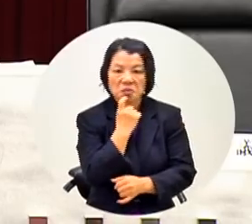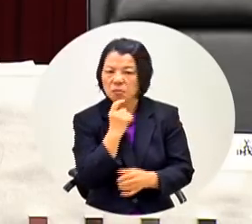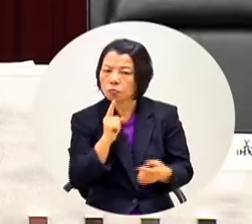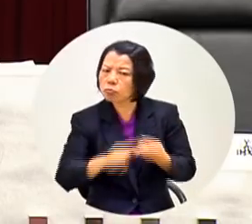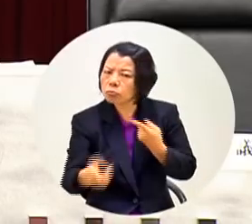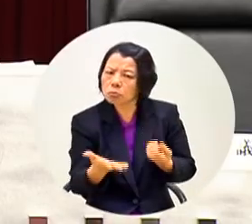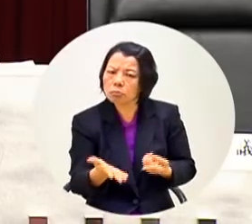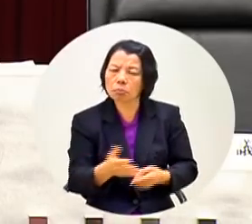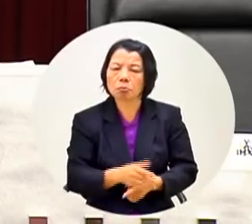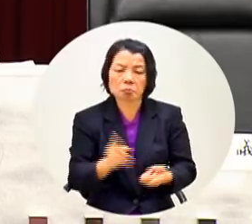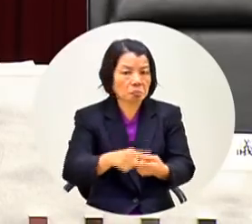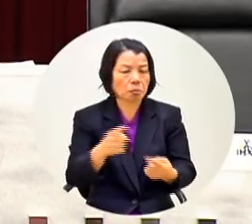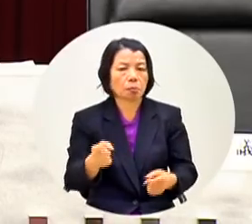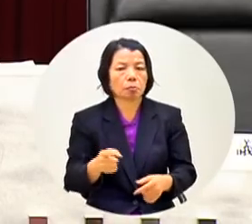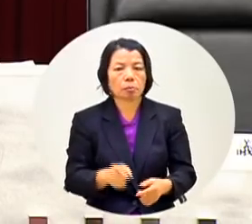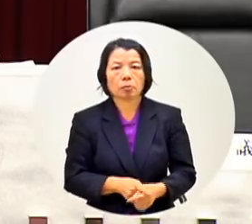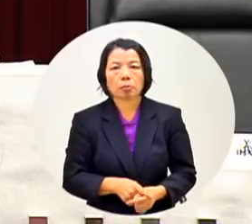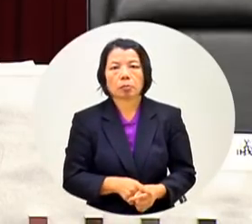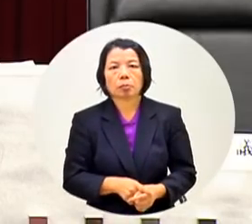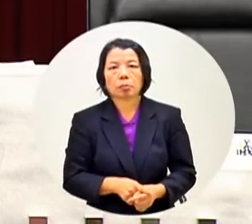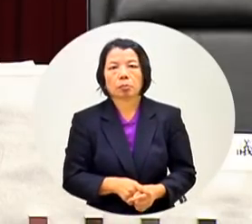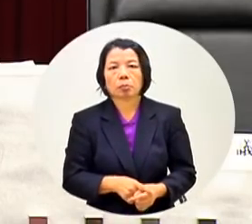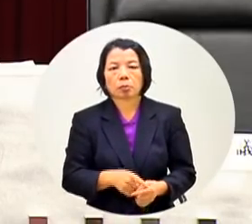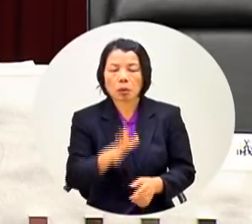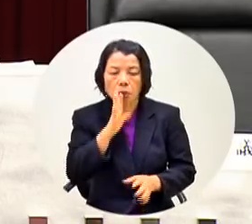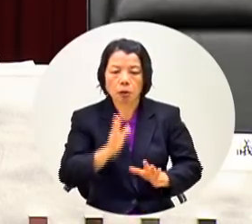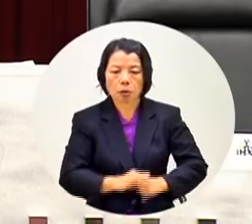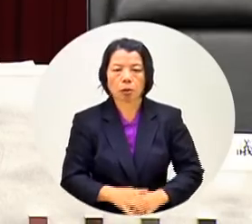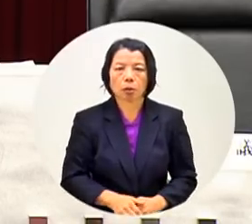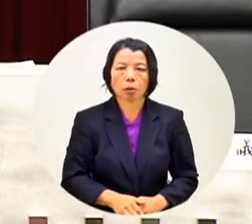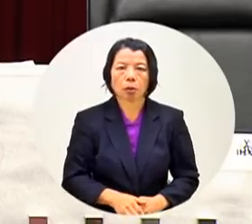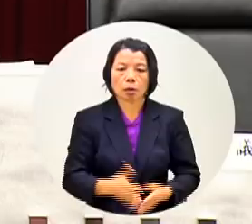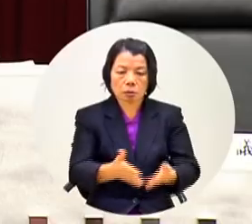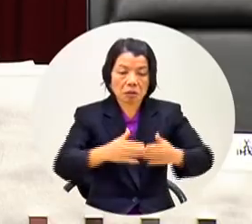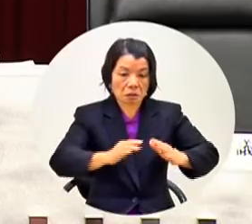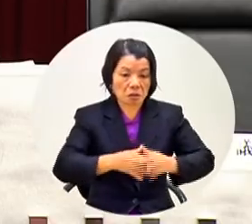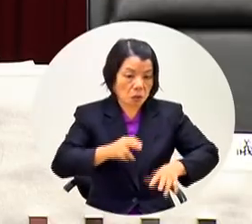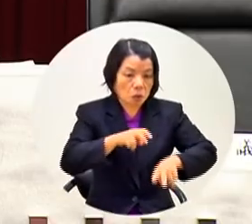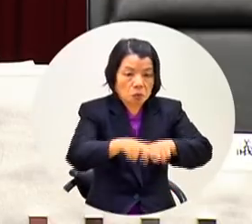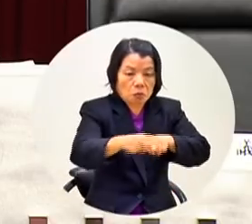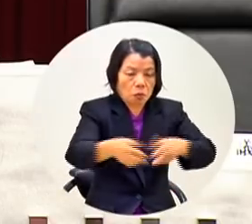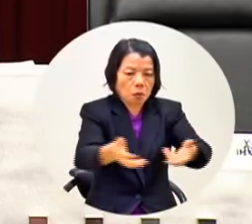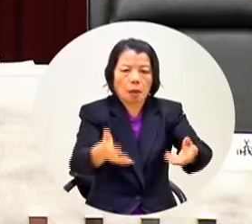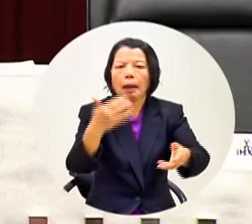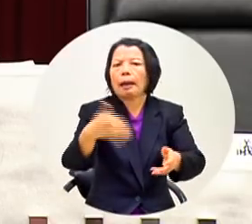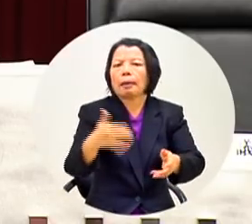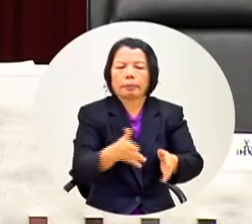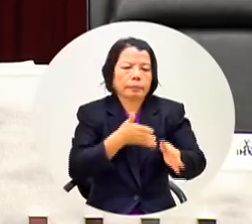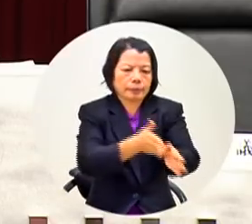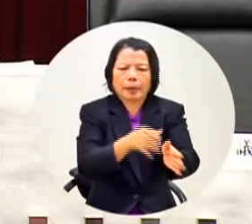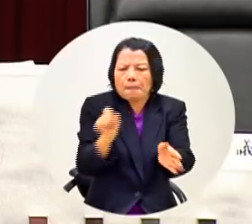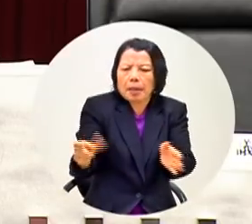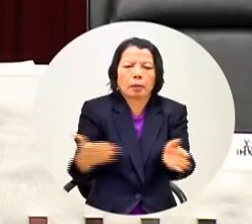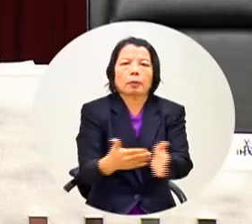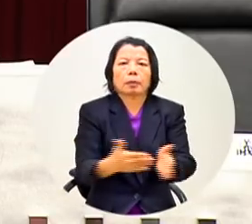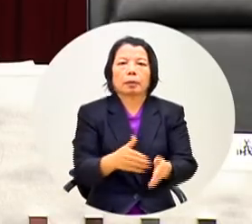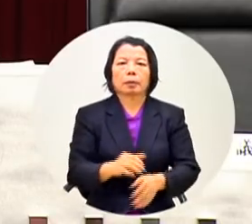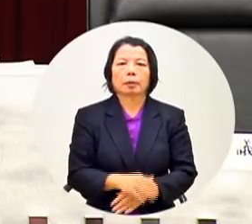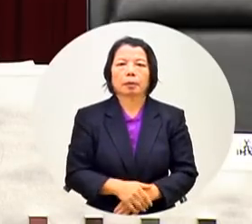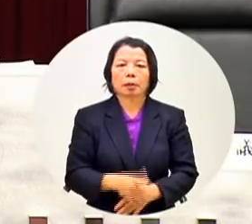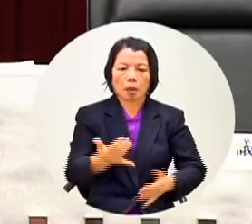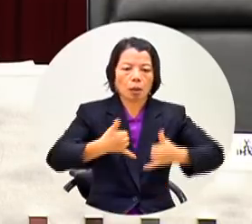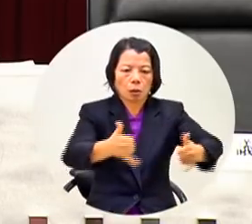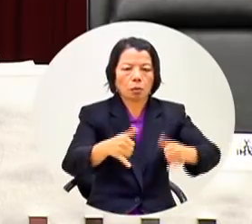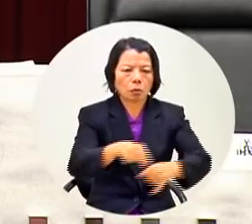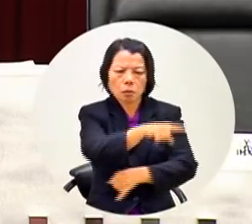厝还未起好，家具先买起来放，迄路线敢真正，迄通人嘛，通人嘛看有诶，迄大顺